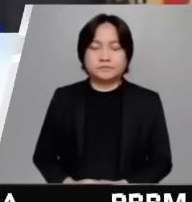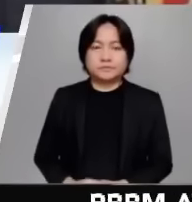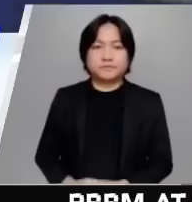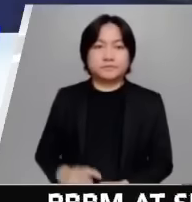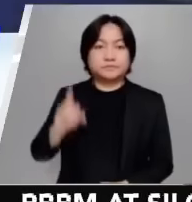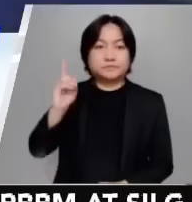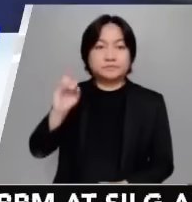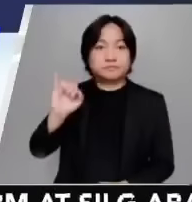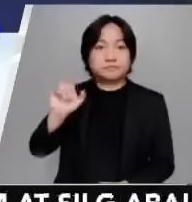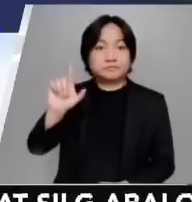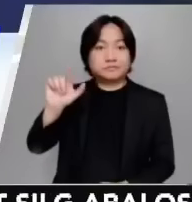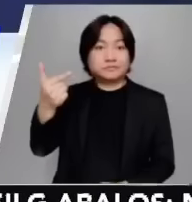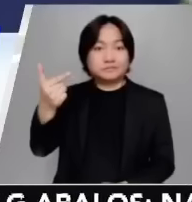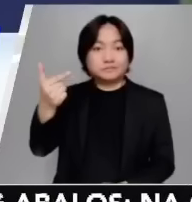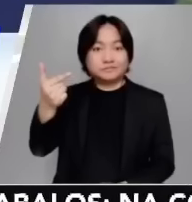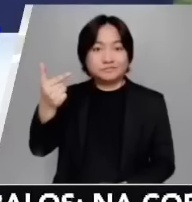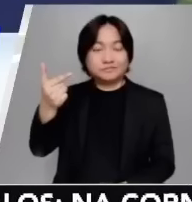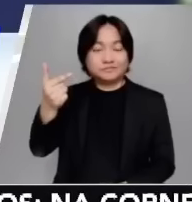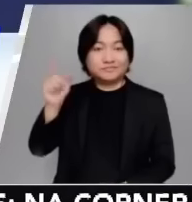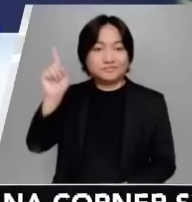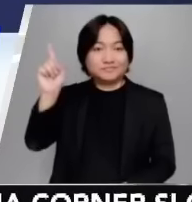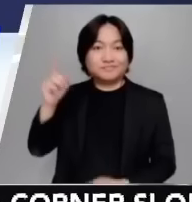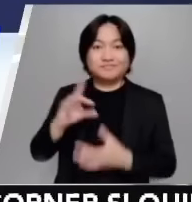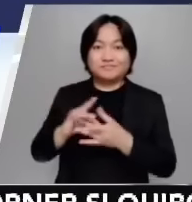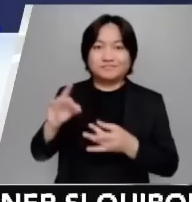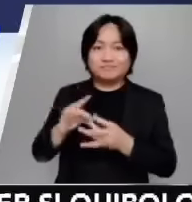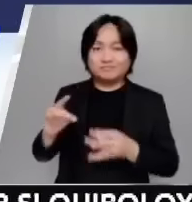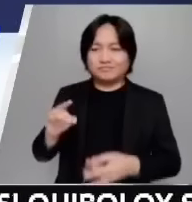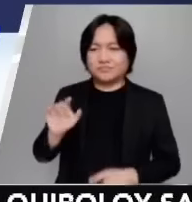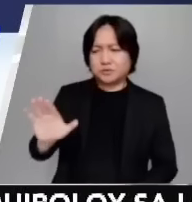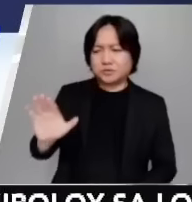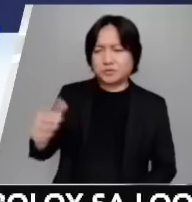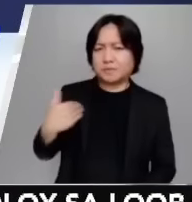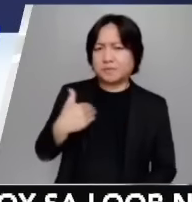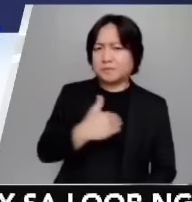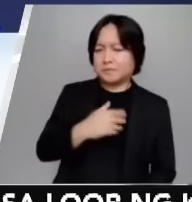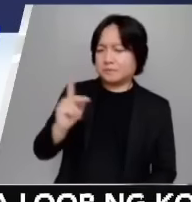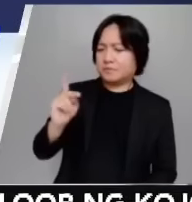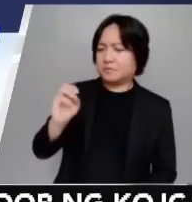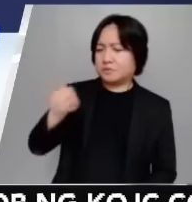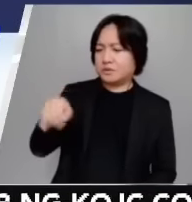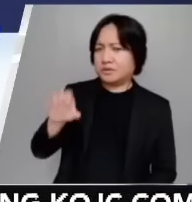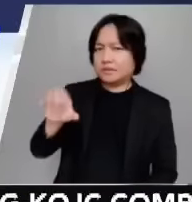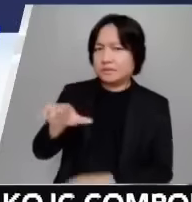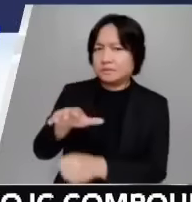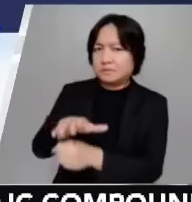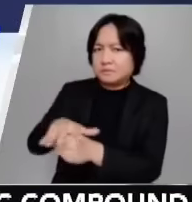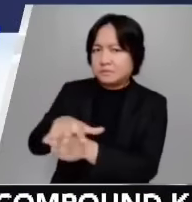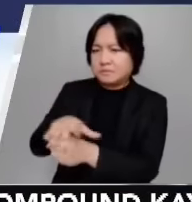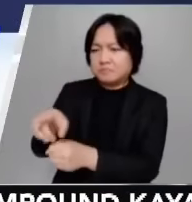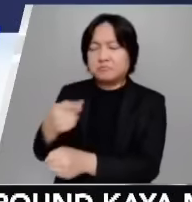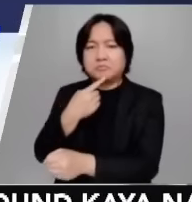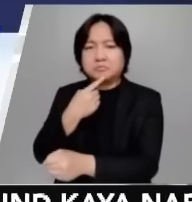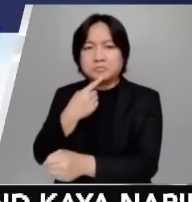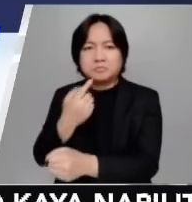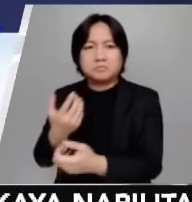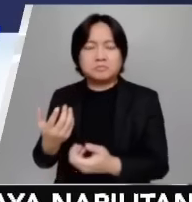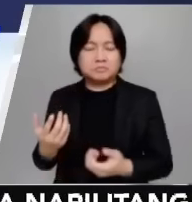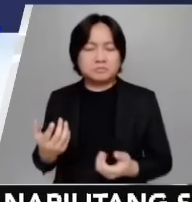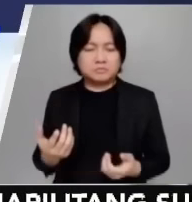Kiboy kwentong kutsero yun Alam niyo kung bakit eh nasa labas ka na di tumakas ka na